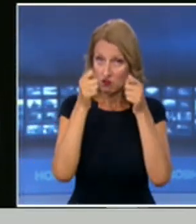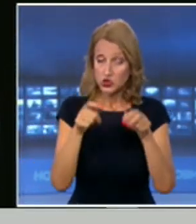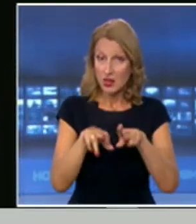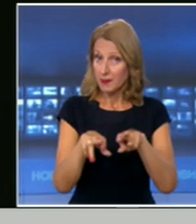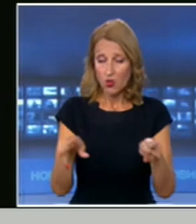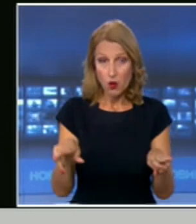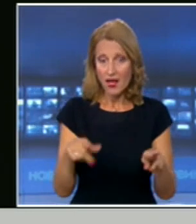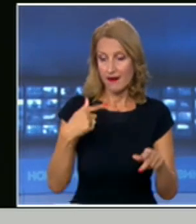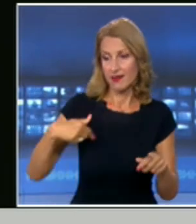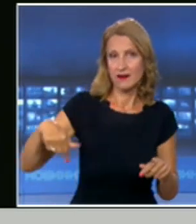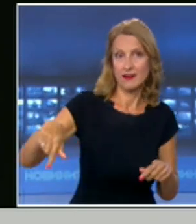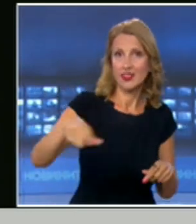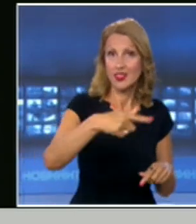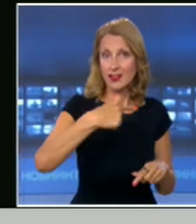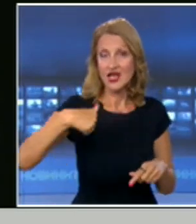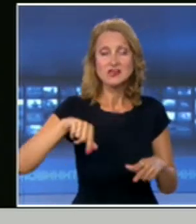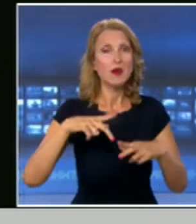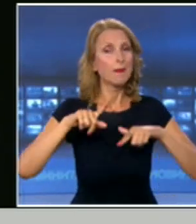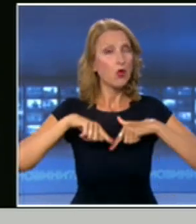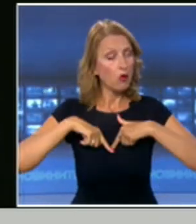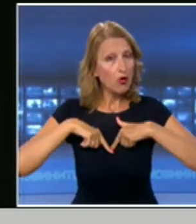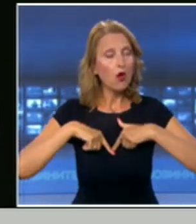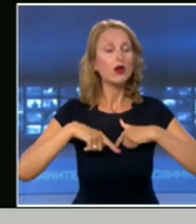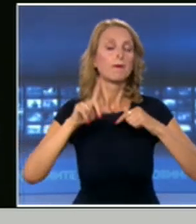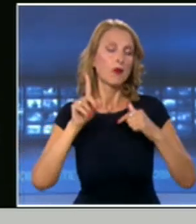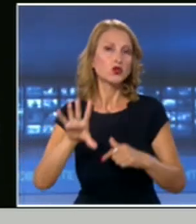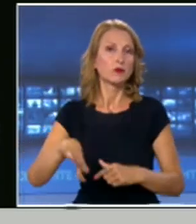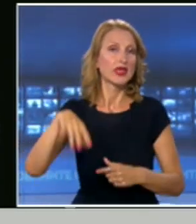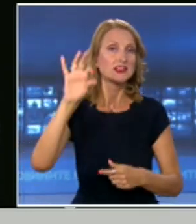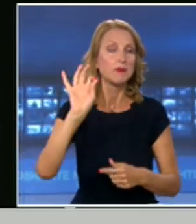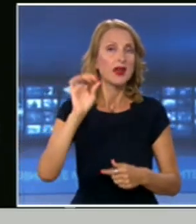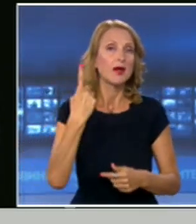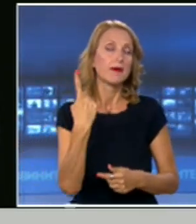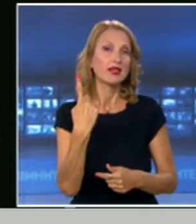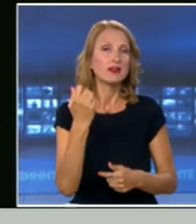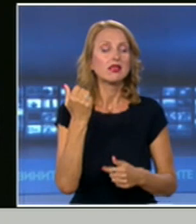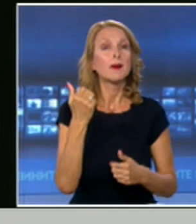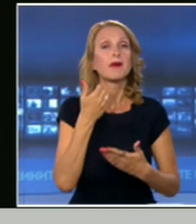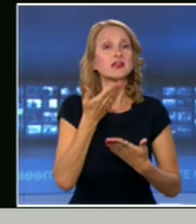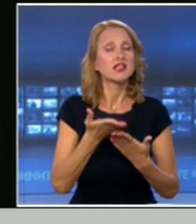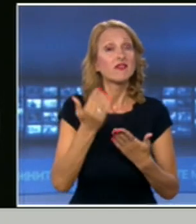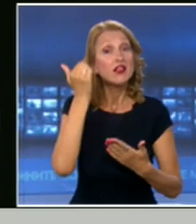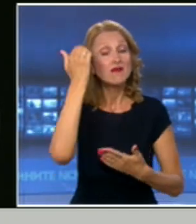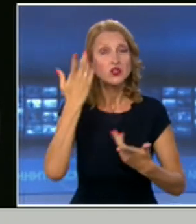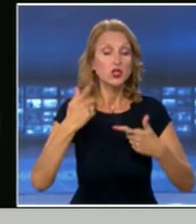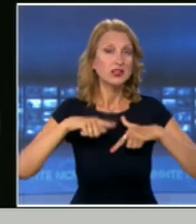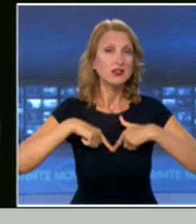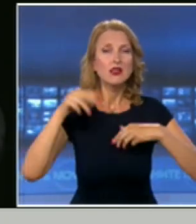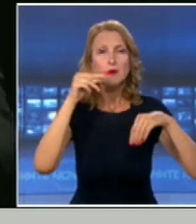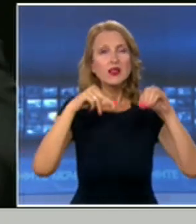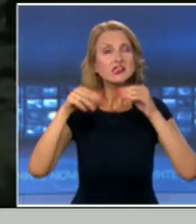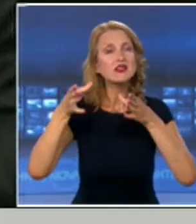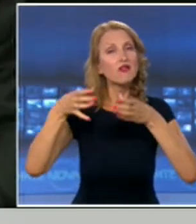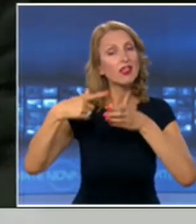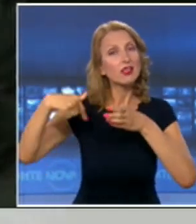един от нас е, че ние като прокурори имаме възможност да изберем представител на Висшия съдебен съвет от прокурорската